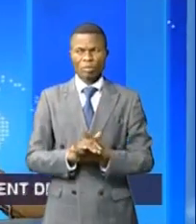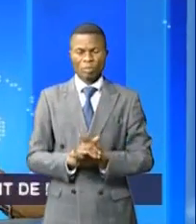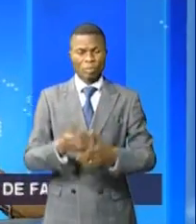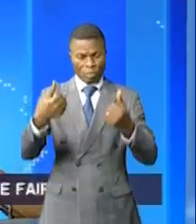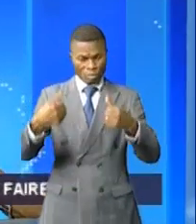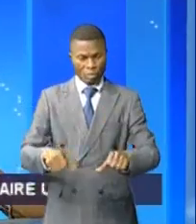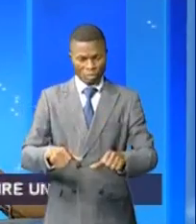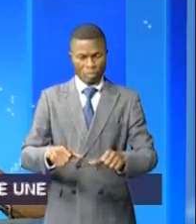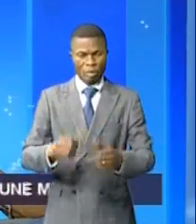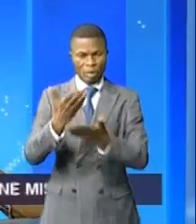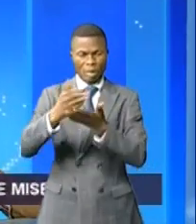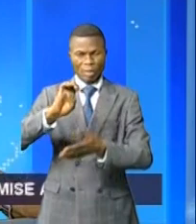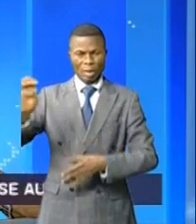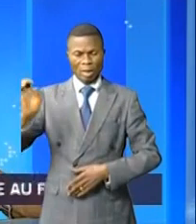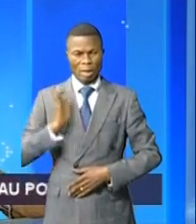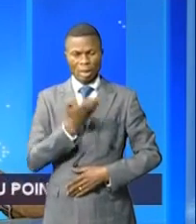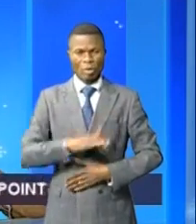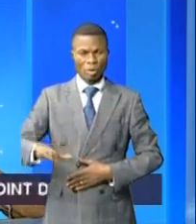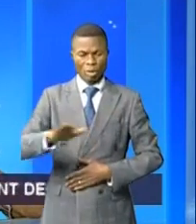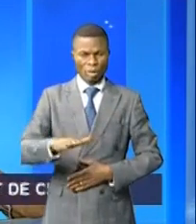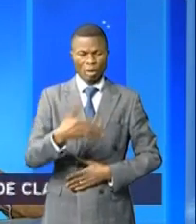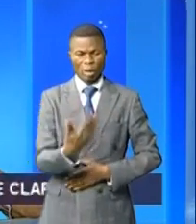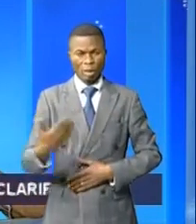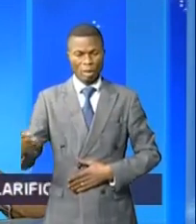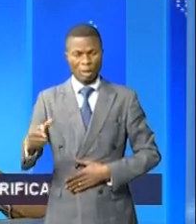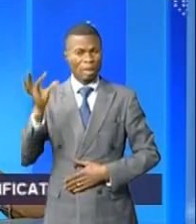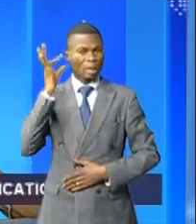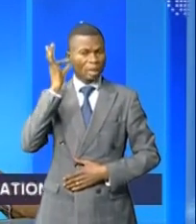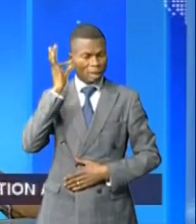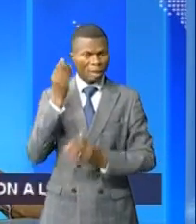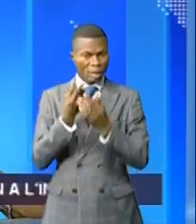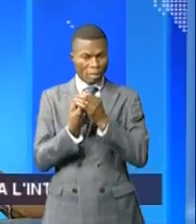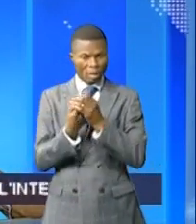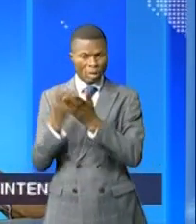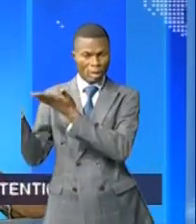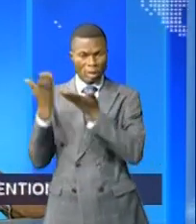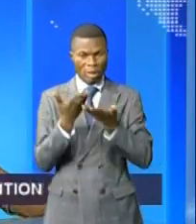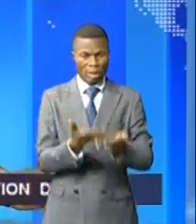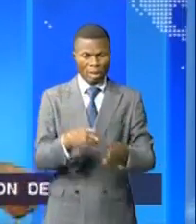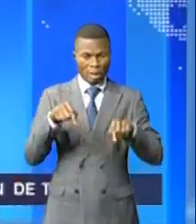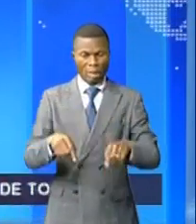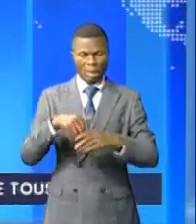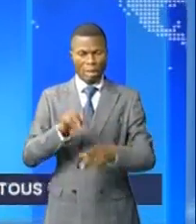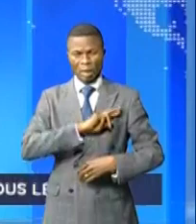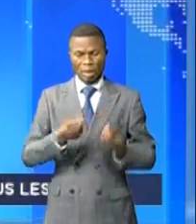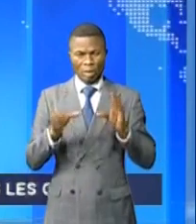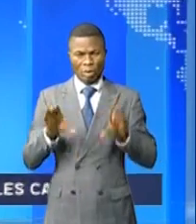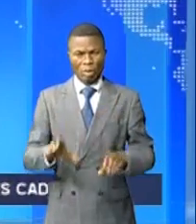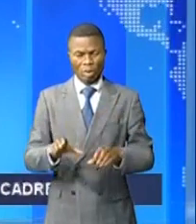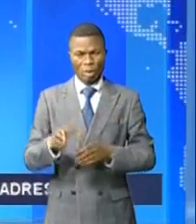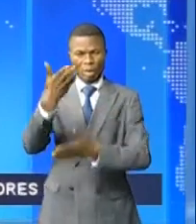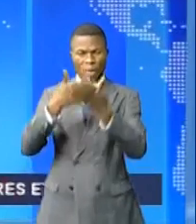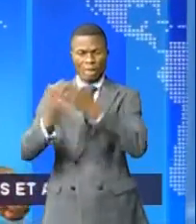Restons toujours dans la partie est du pays. Les produits kényans seront bientôt importés en République démocratique du Congo pour un